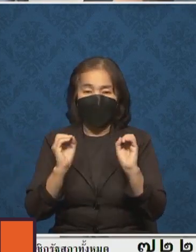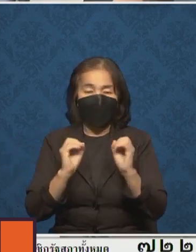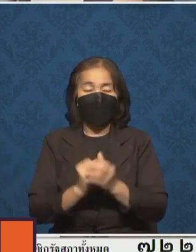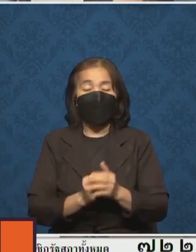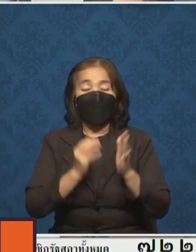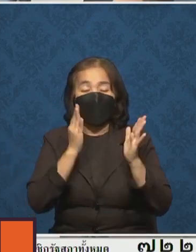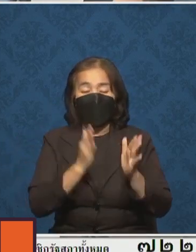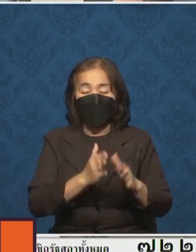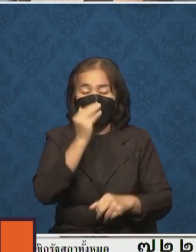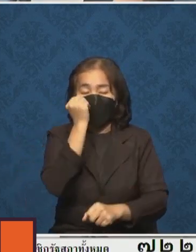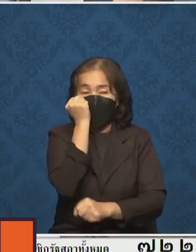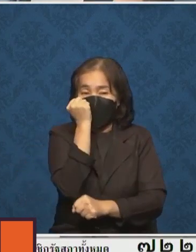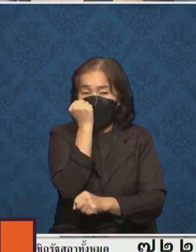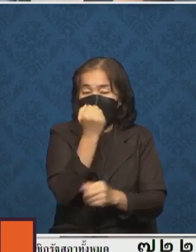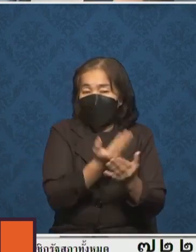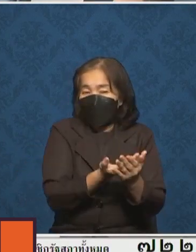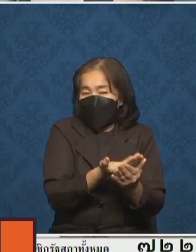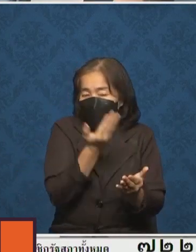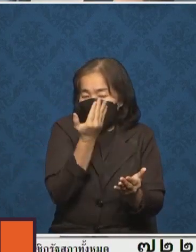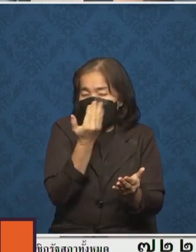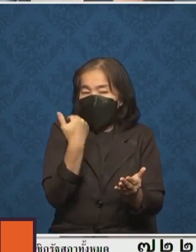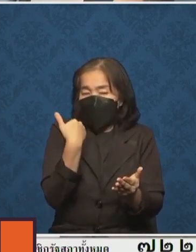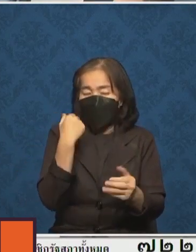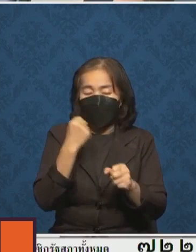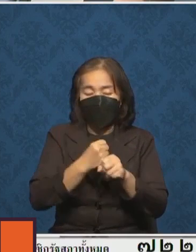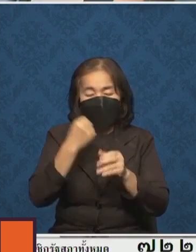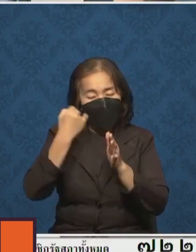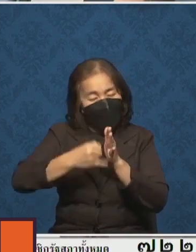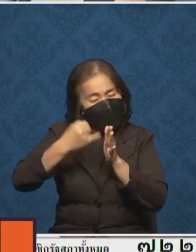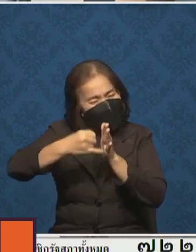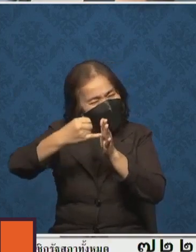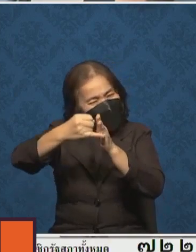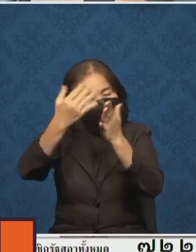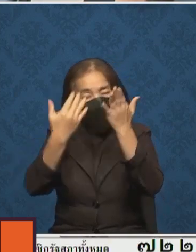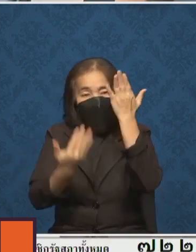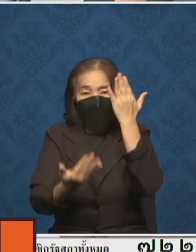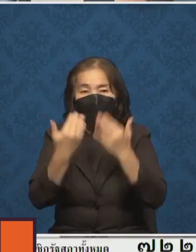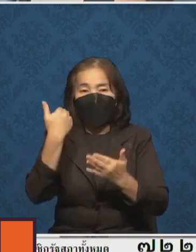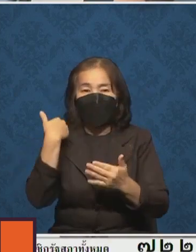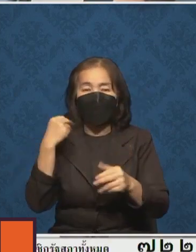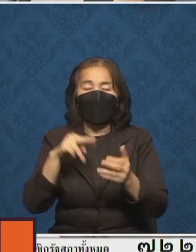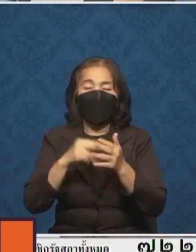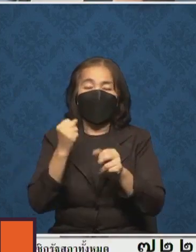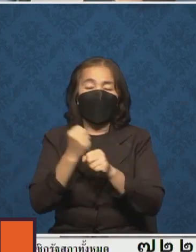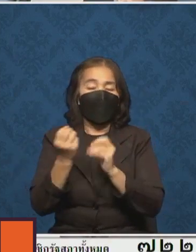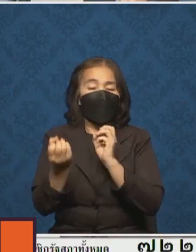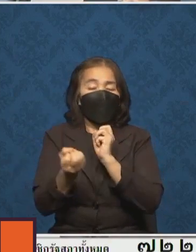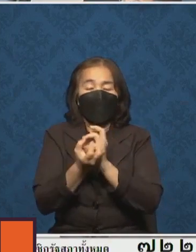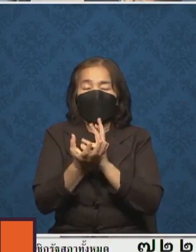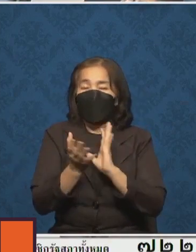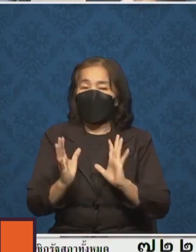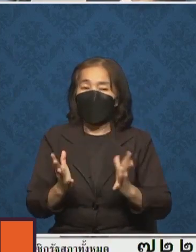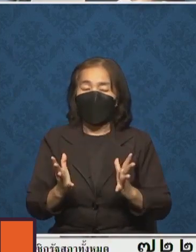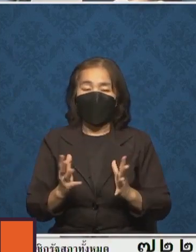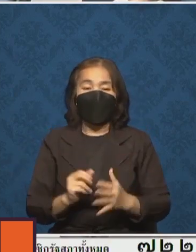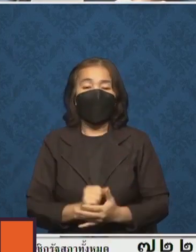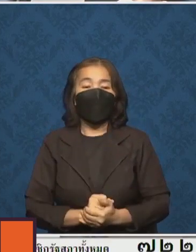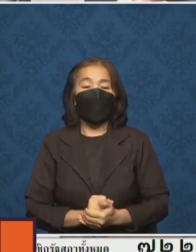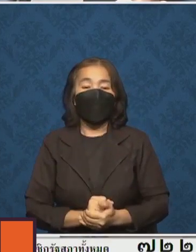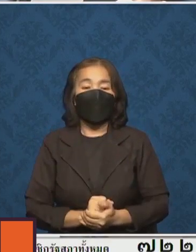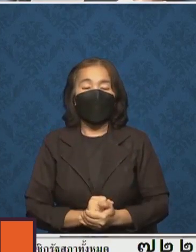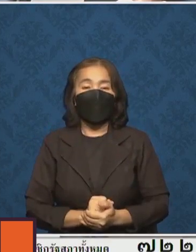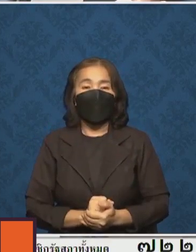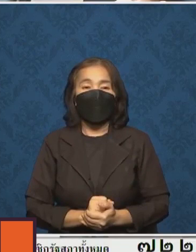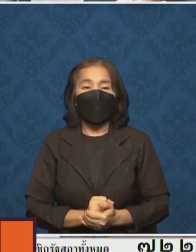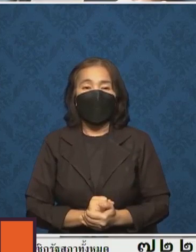ขามีเงินจะจ่ายเขาอาจจะกระทำผิดซ้ำกี่ครั้งก็ได้โดยที่ไม่ต้องได้รับผลกระทบใดๆตามมานั่นเองครับท่านประธานท่